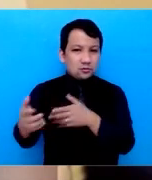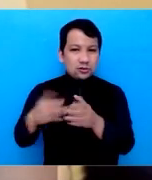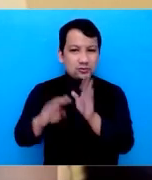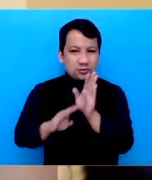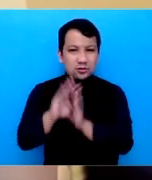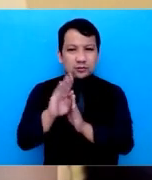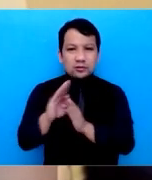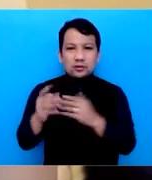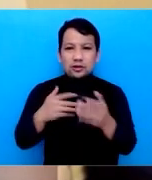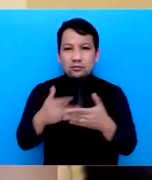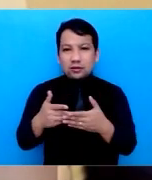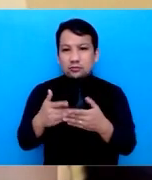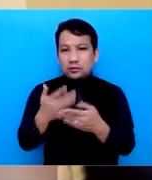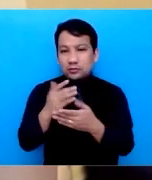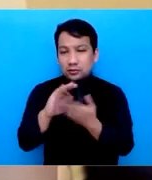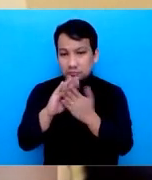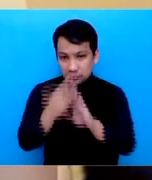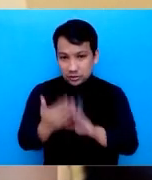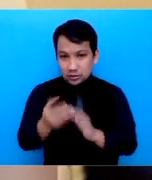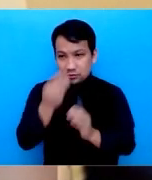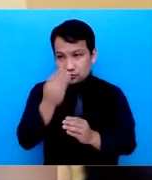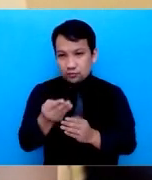tahimik, syempre yung mga gamit ay